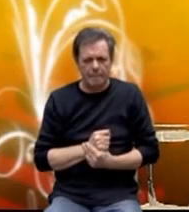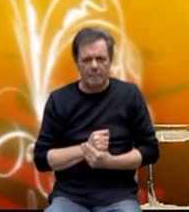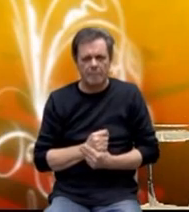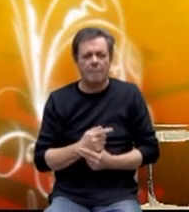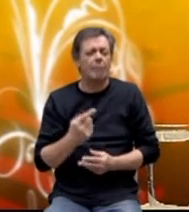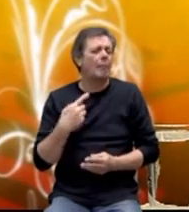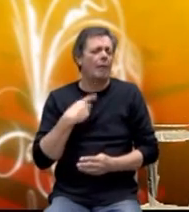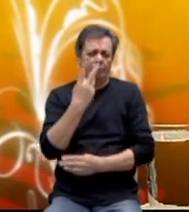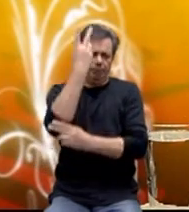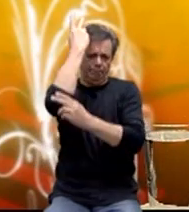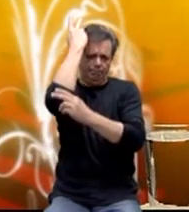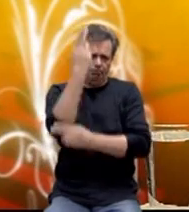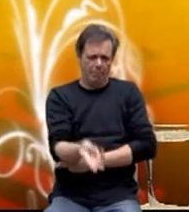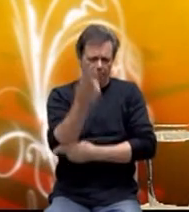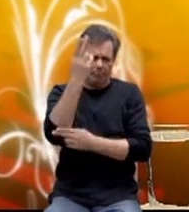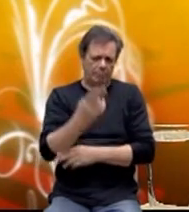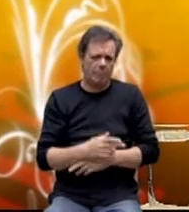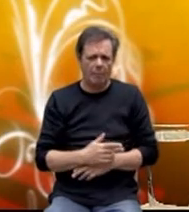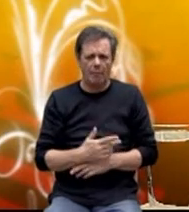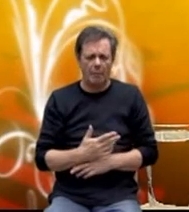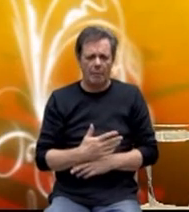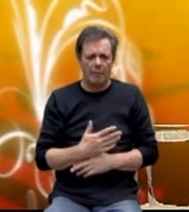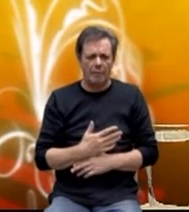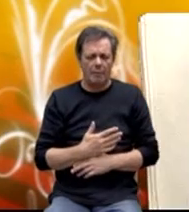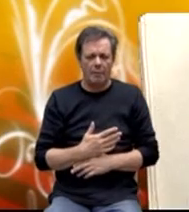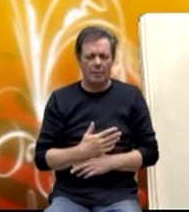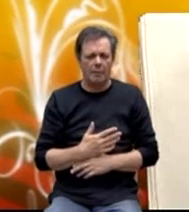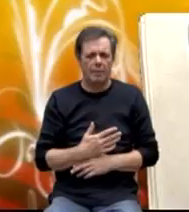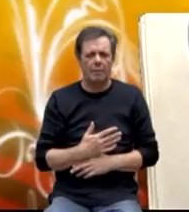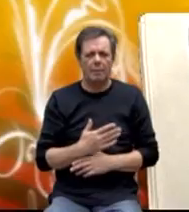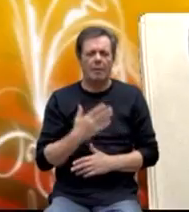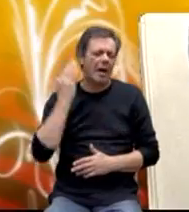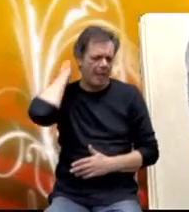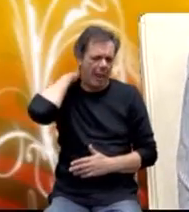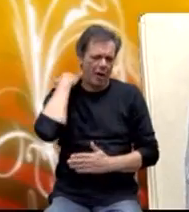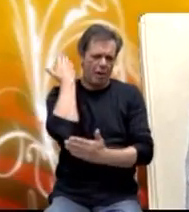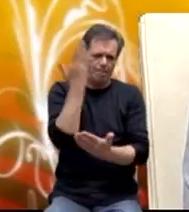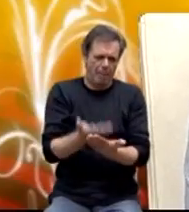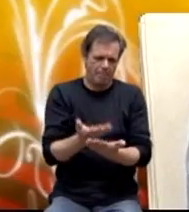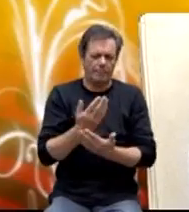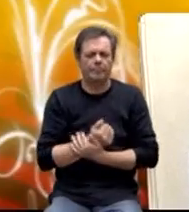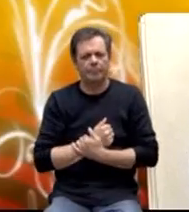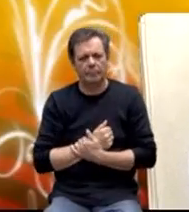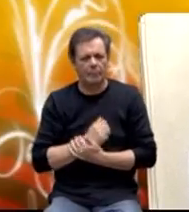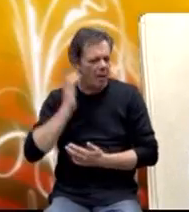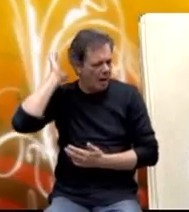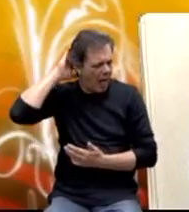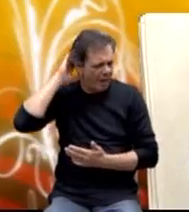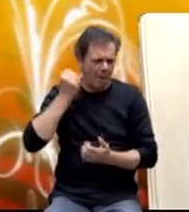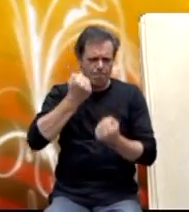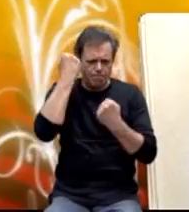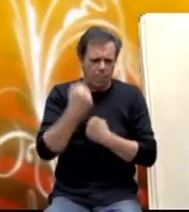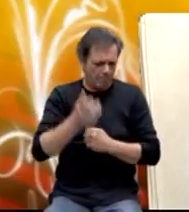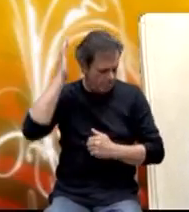Kod letva. Kod letva. Da li je pao na... Ne, pao je ovako, na leđa. Na leđa je pao. Lupio glavom u pod.